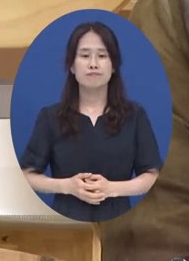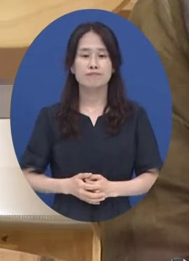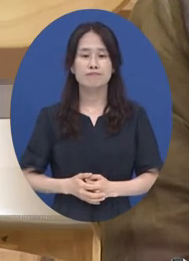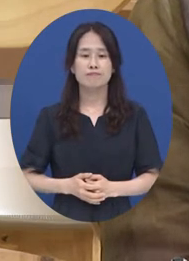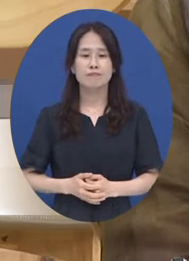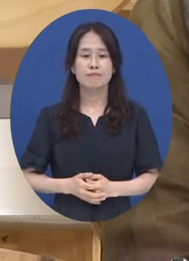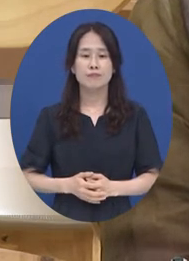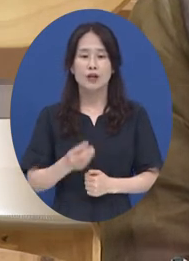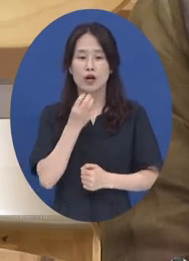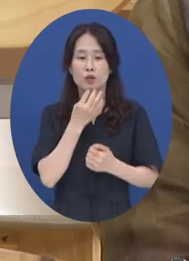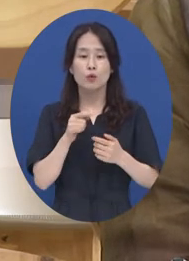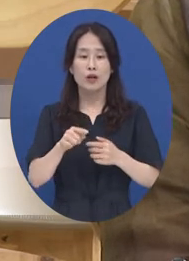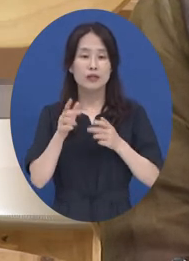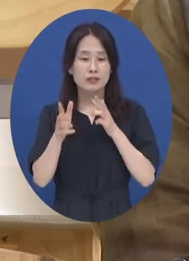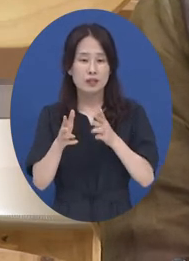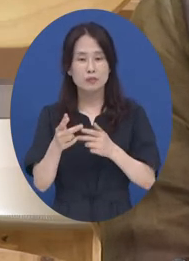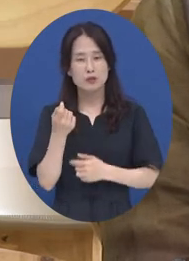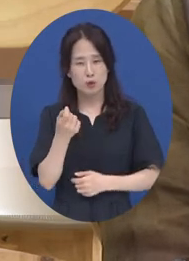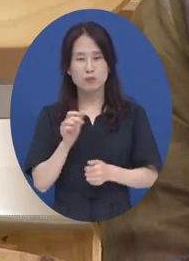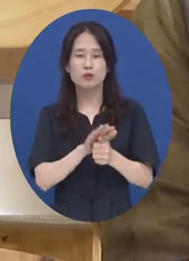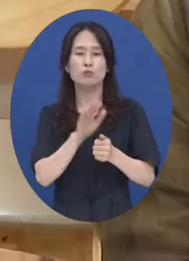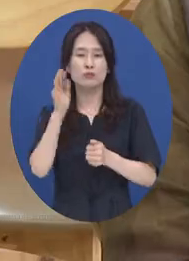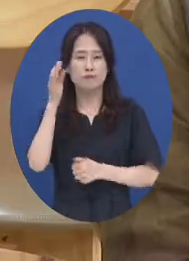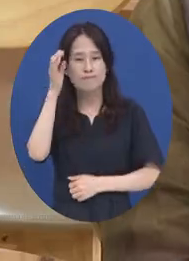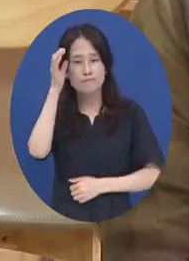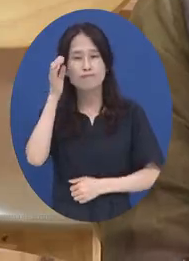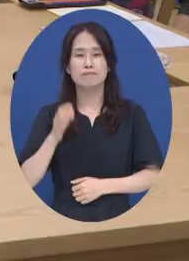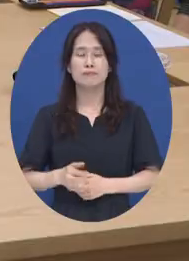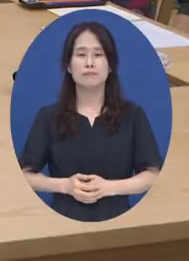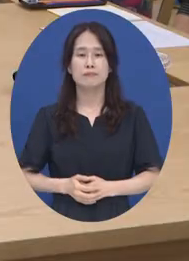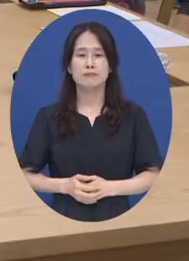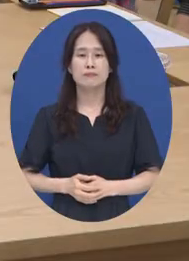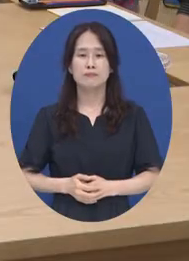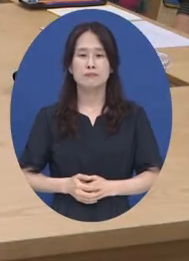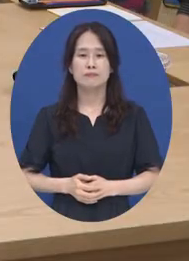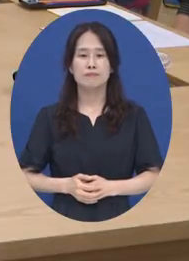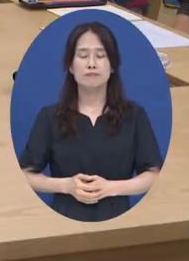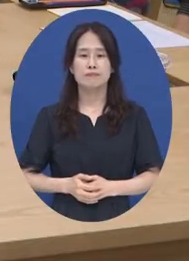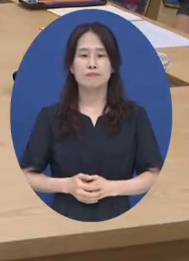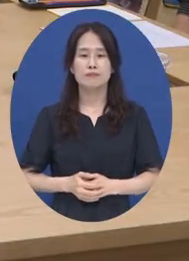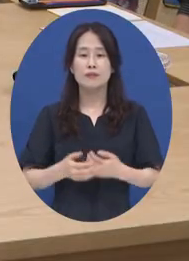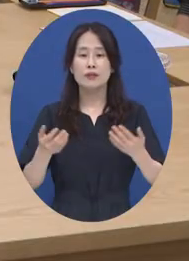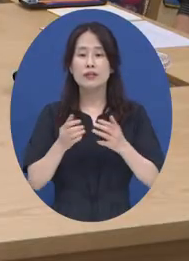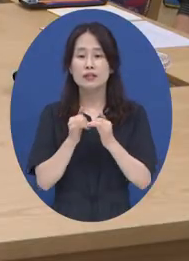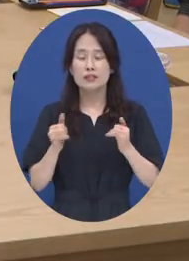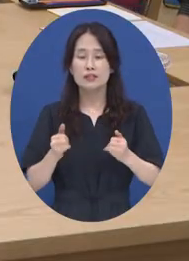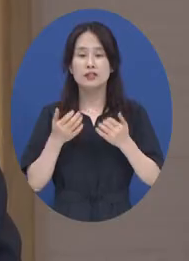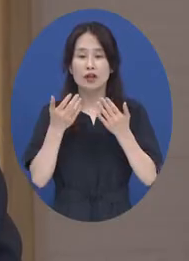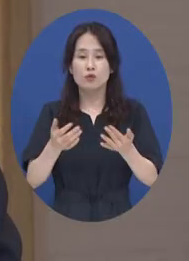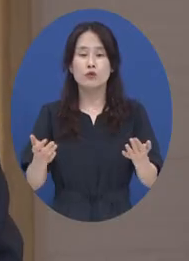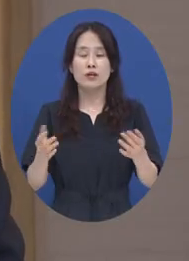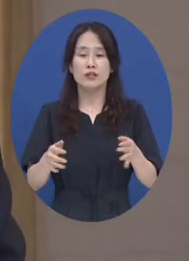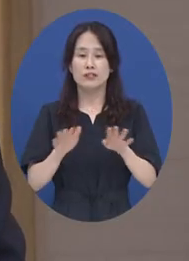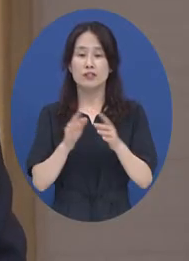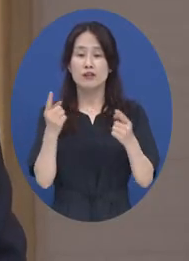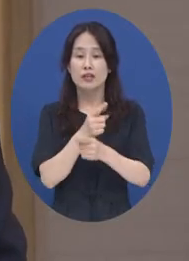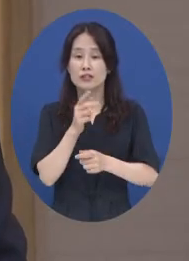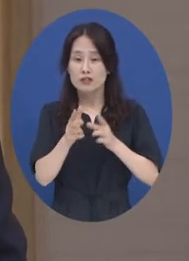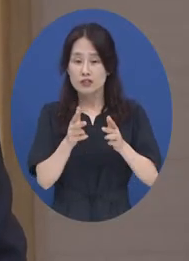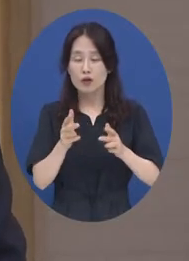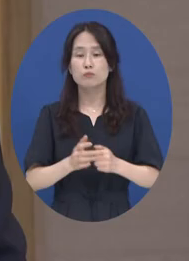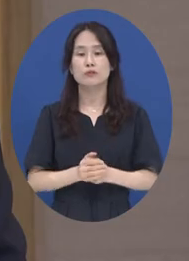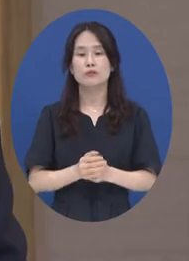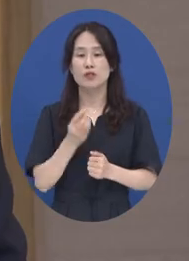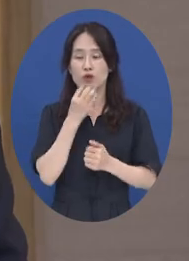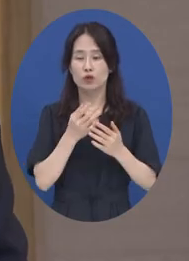여기에 우리 도의 이 사업이 조금이나마 도움되기를 기대합니다. 현장 노동자 휴게시설 개선 사업은 민선 7기